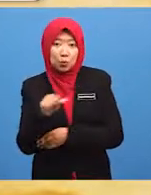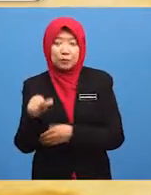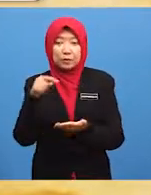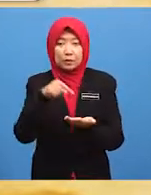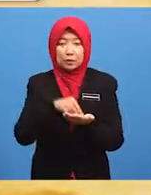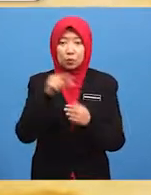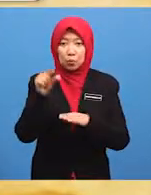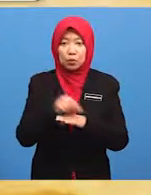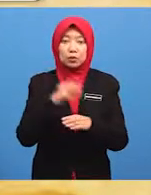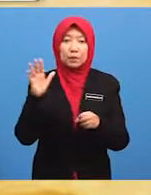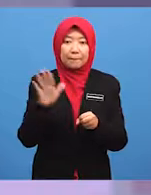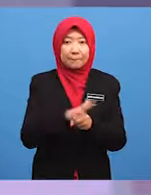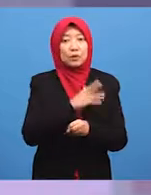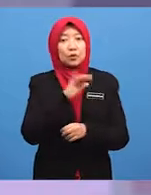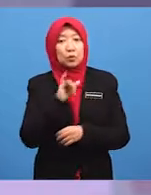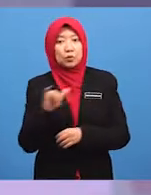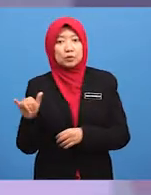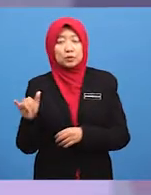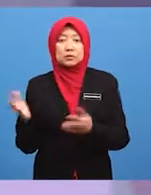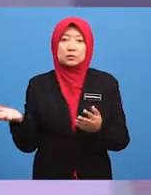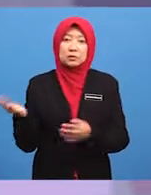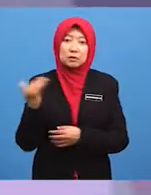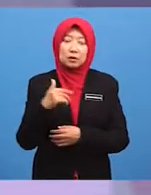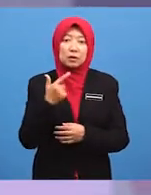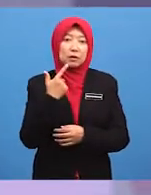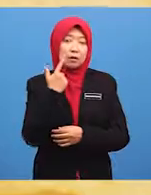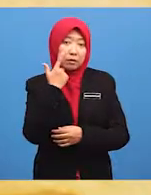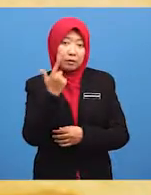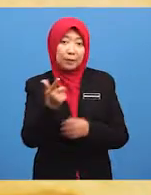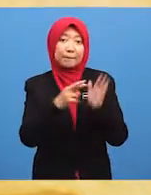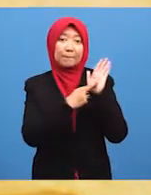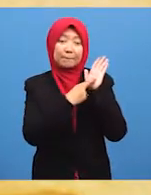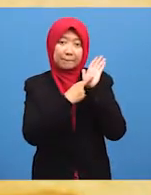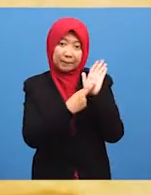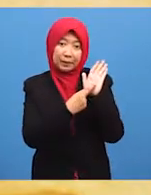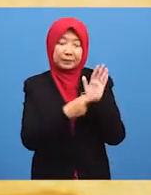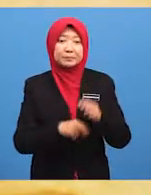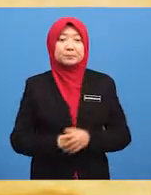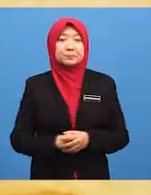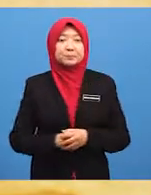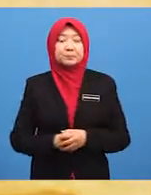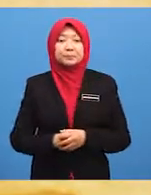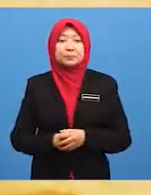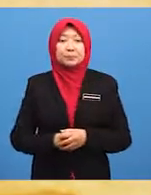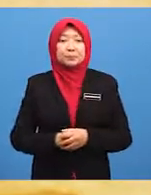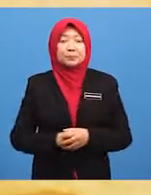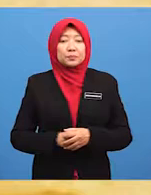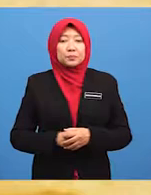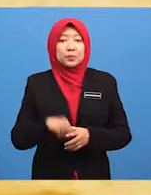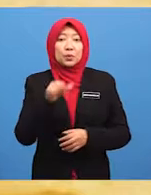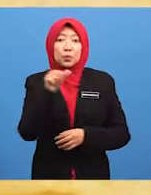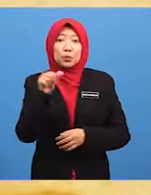digunakan sepenuhnya. Mari lihat paparan berikutnya. Ini adalah huruf Arab